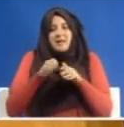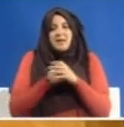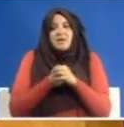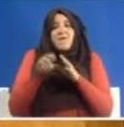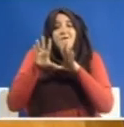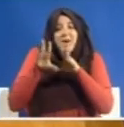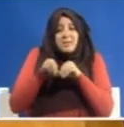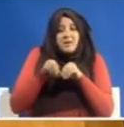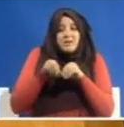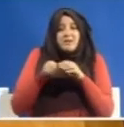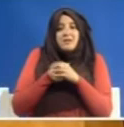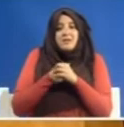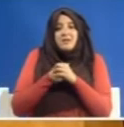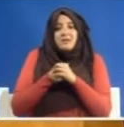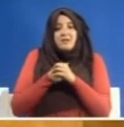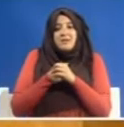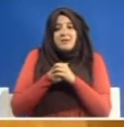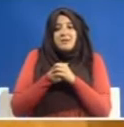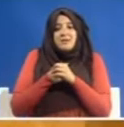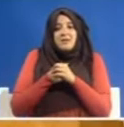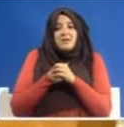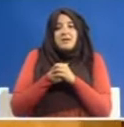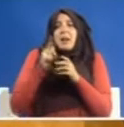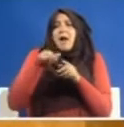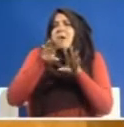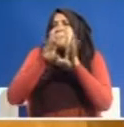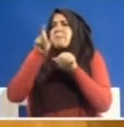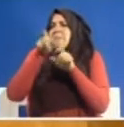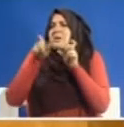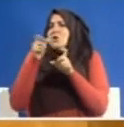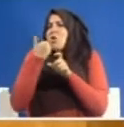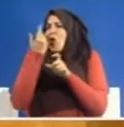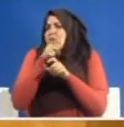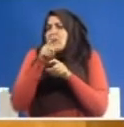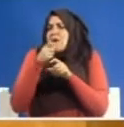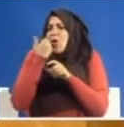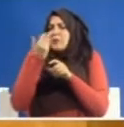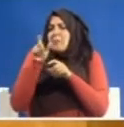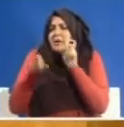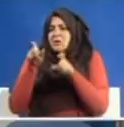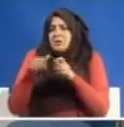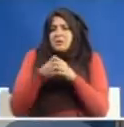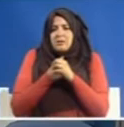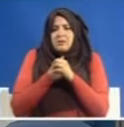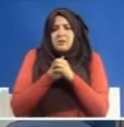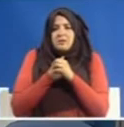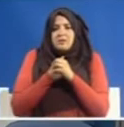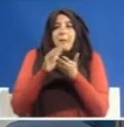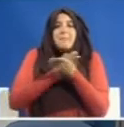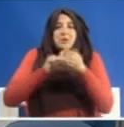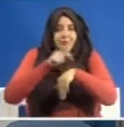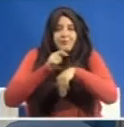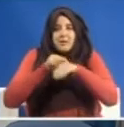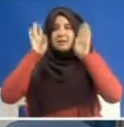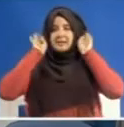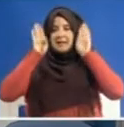أهله، للناس اللي يحشم منهم من أهله، هذو اللي الإنسان يهضر معهم. أسمحك فضيلة الشيخ عبد القادر، ننصت وإياكم